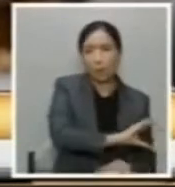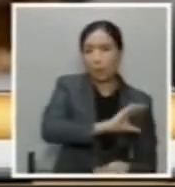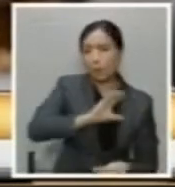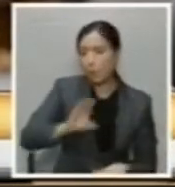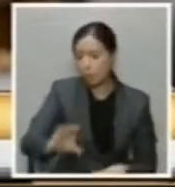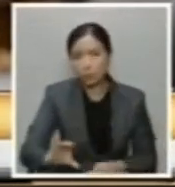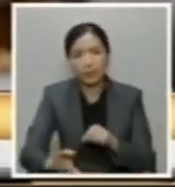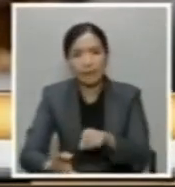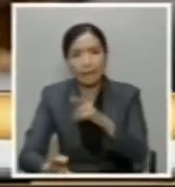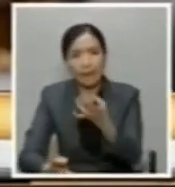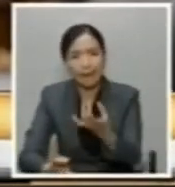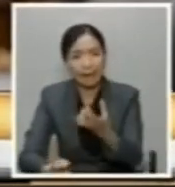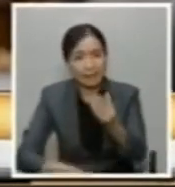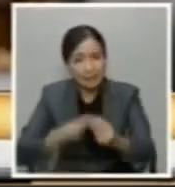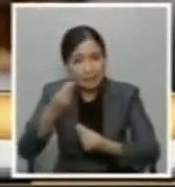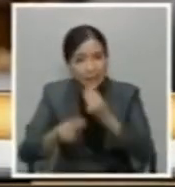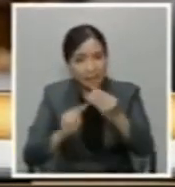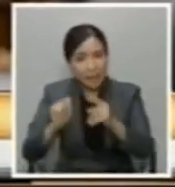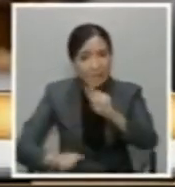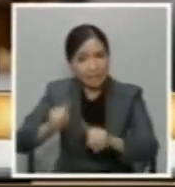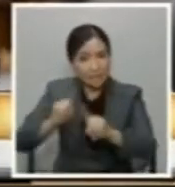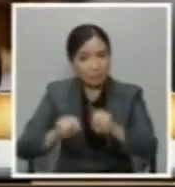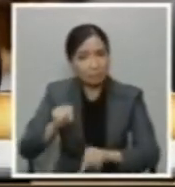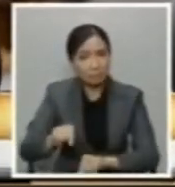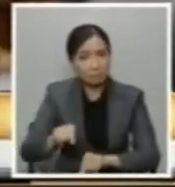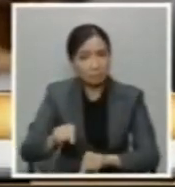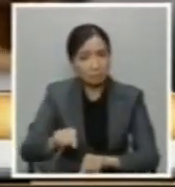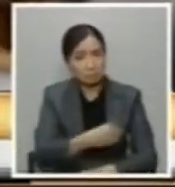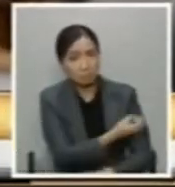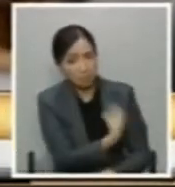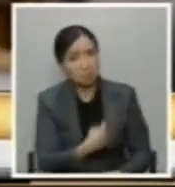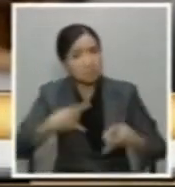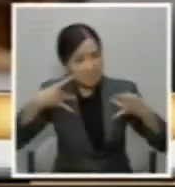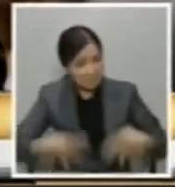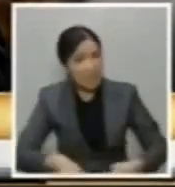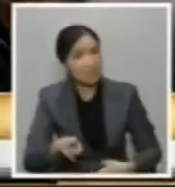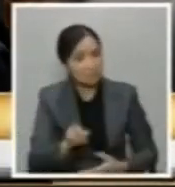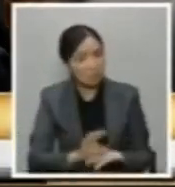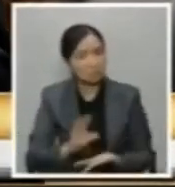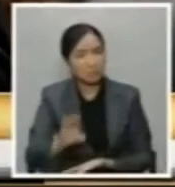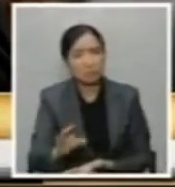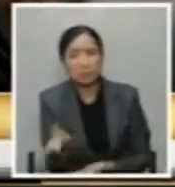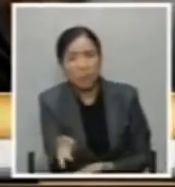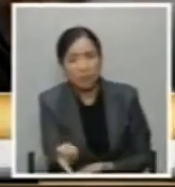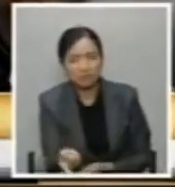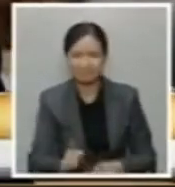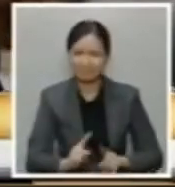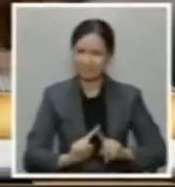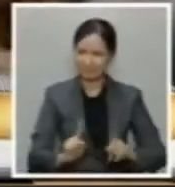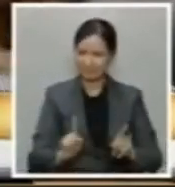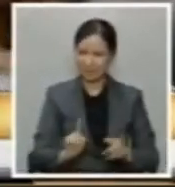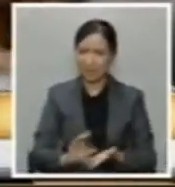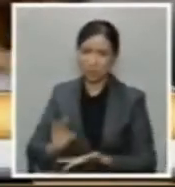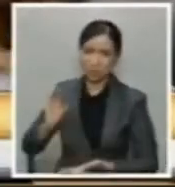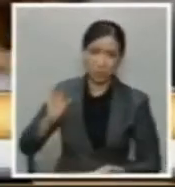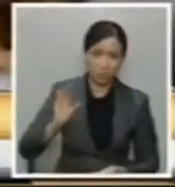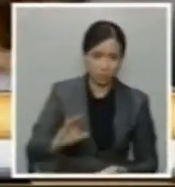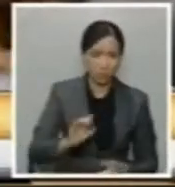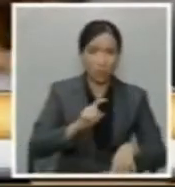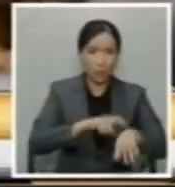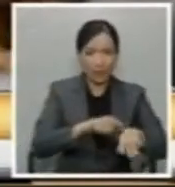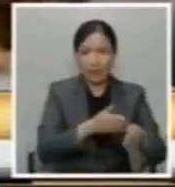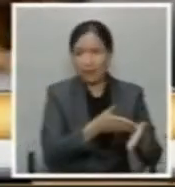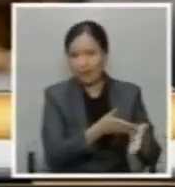ากนะครับทางกอช.บอกว่าตลาดทรัพย์เสี่ยงนะแต่ว่าเรากำลังพูดถึงการลงทุนระยะยาวซึ่ง